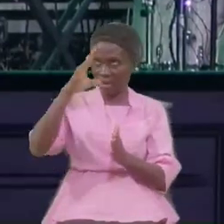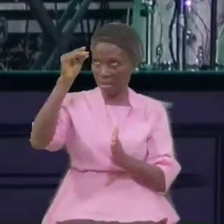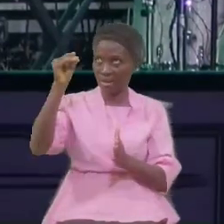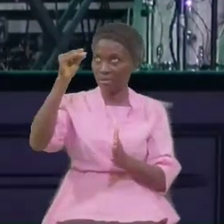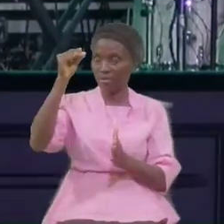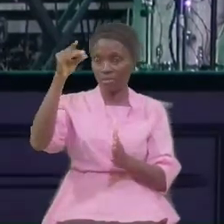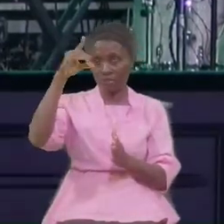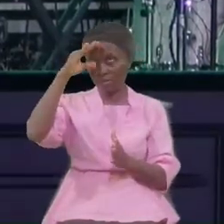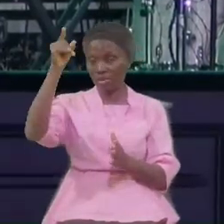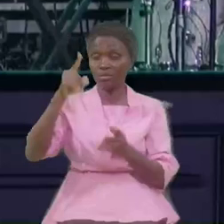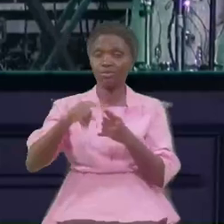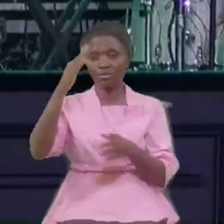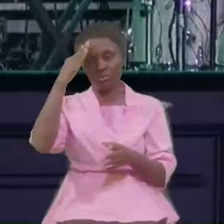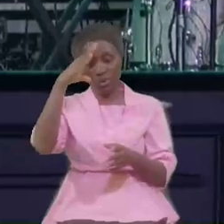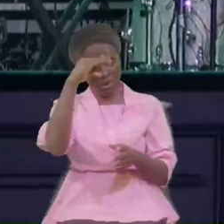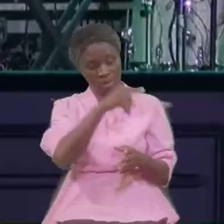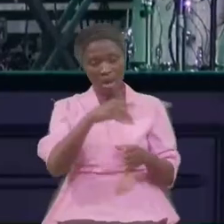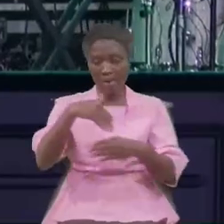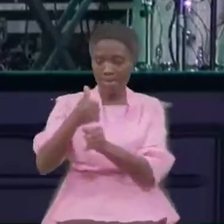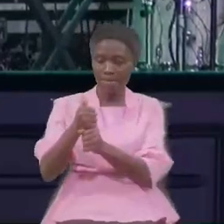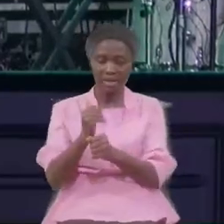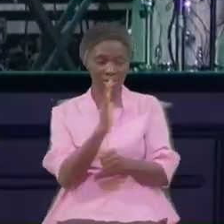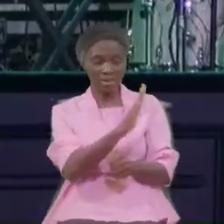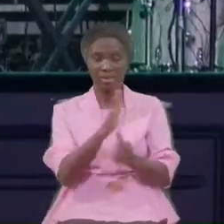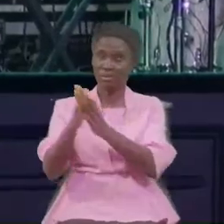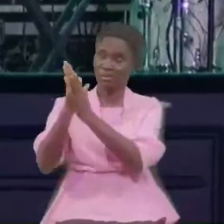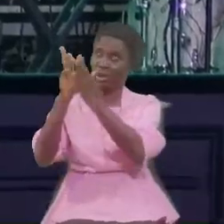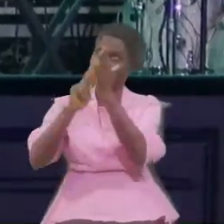Il fait connaître sa requête.